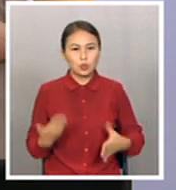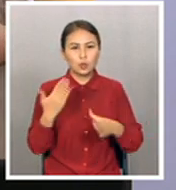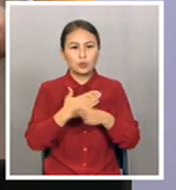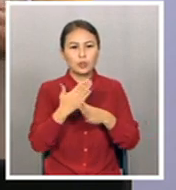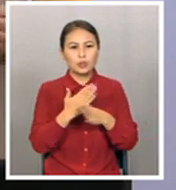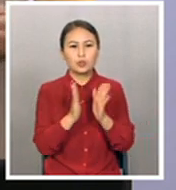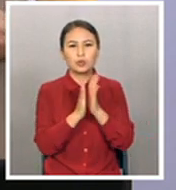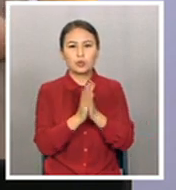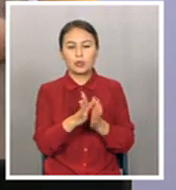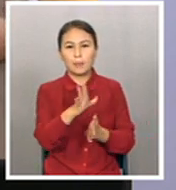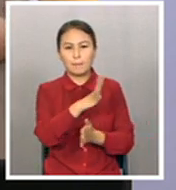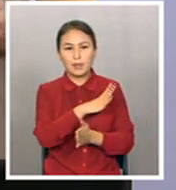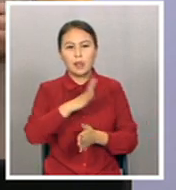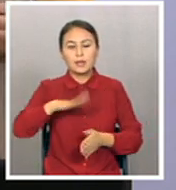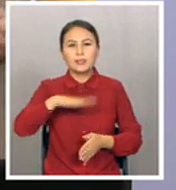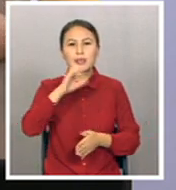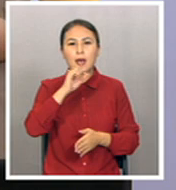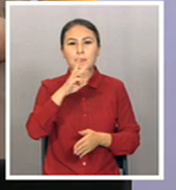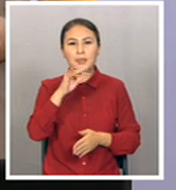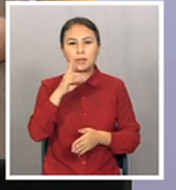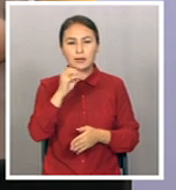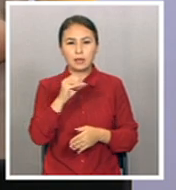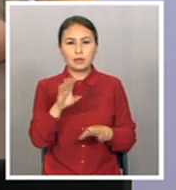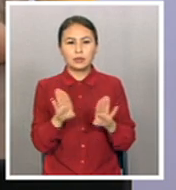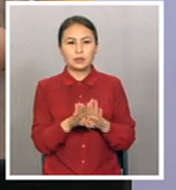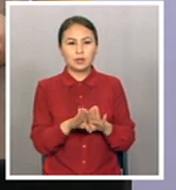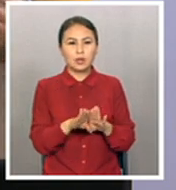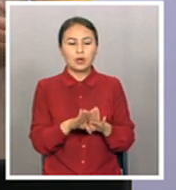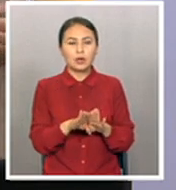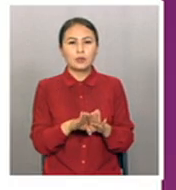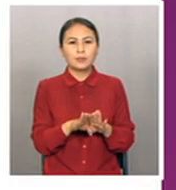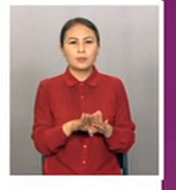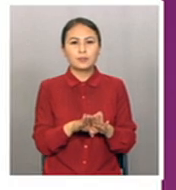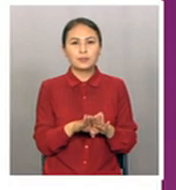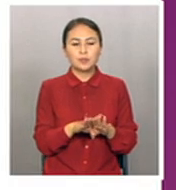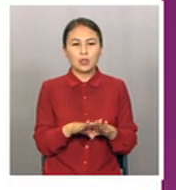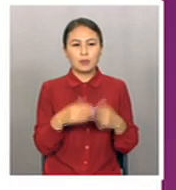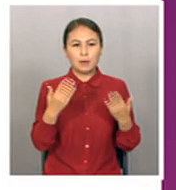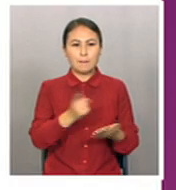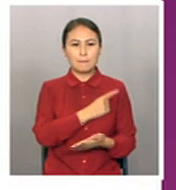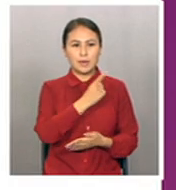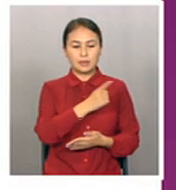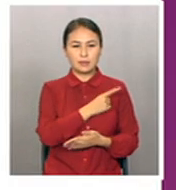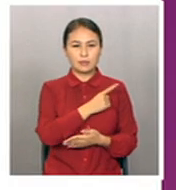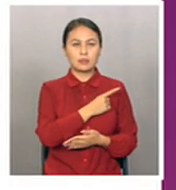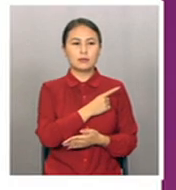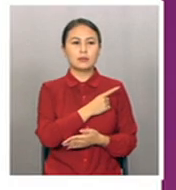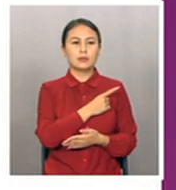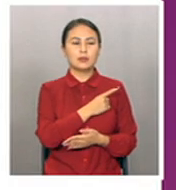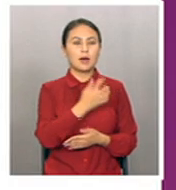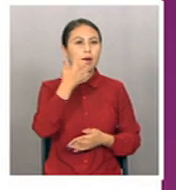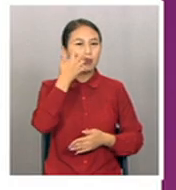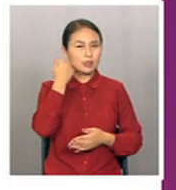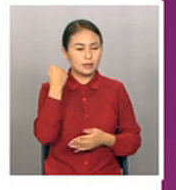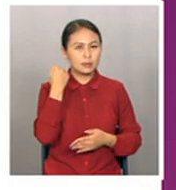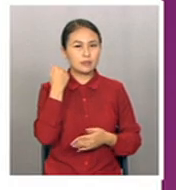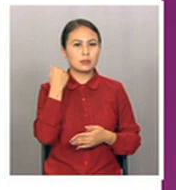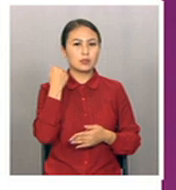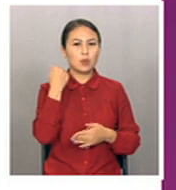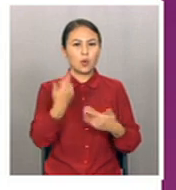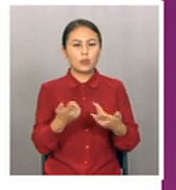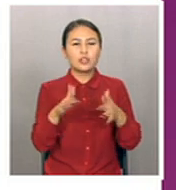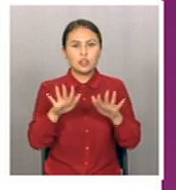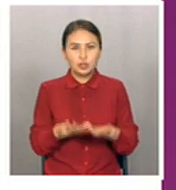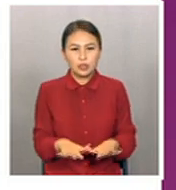сұрады. Кейін Сәмеке Бұхара және Қоқанның белгілі шеберлерінің арқасында осы